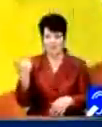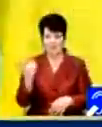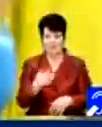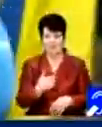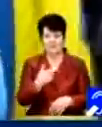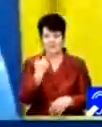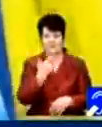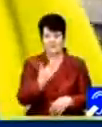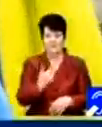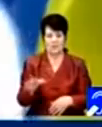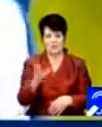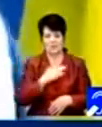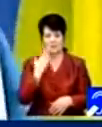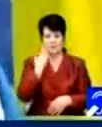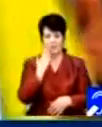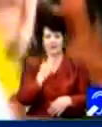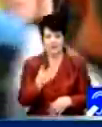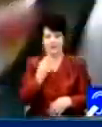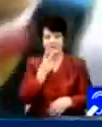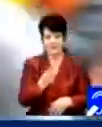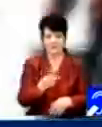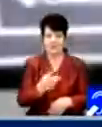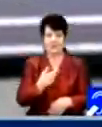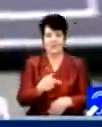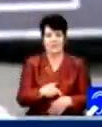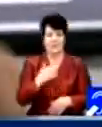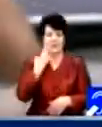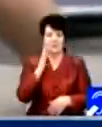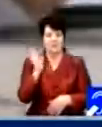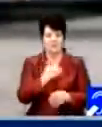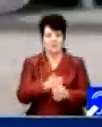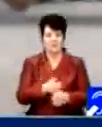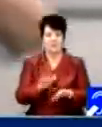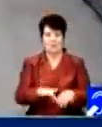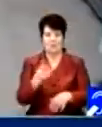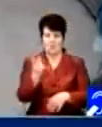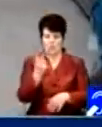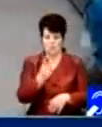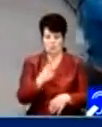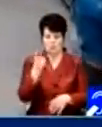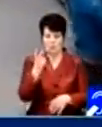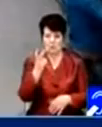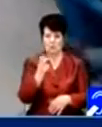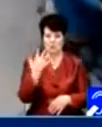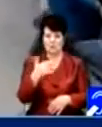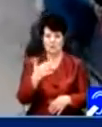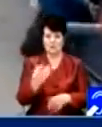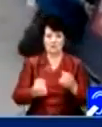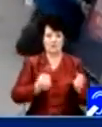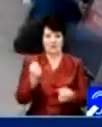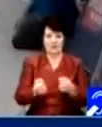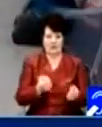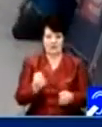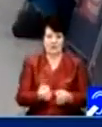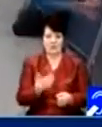împinge toată România din spate. Și chiar așa a fost. S-a clasat pe locul 2 din peste 2500 de alergători în ultramaratonul de la Chamonix,